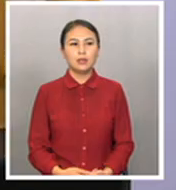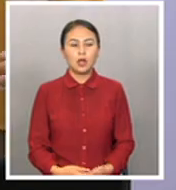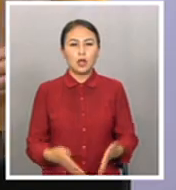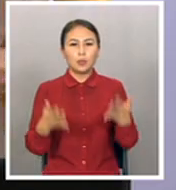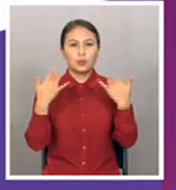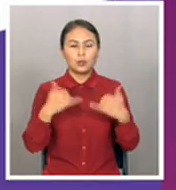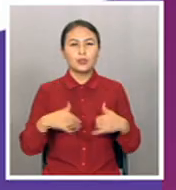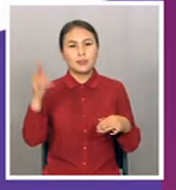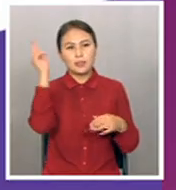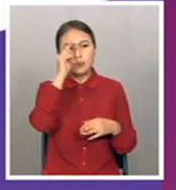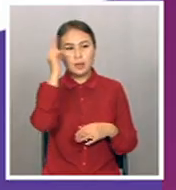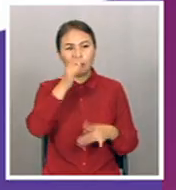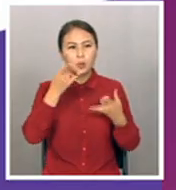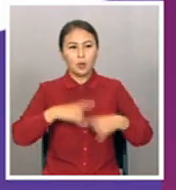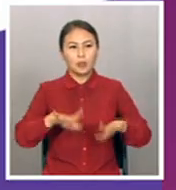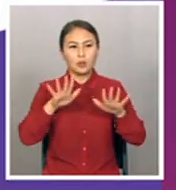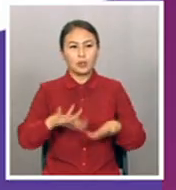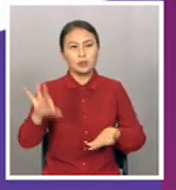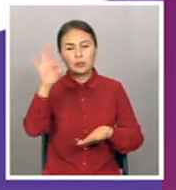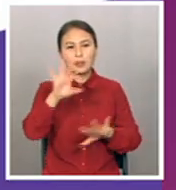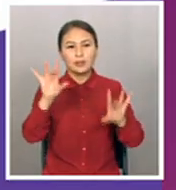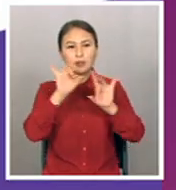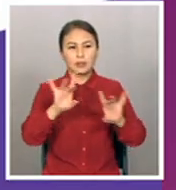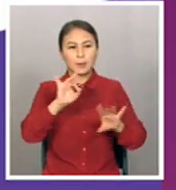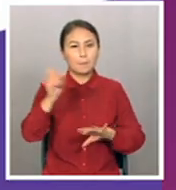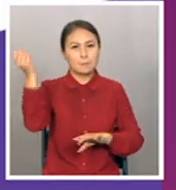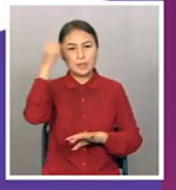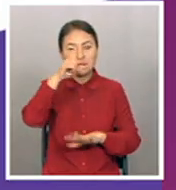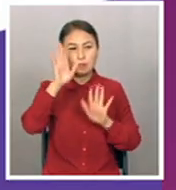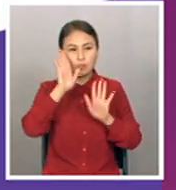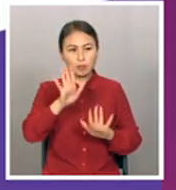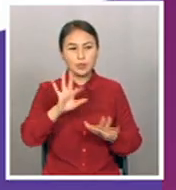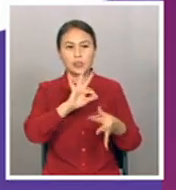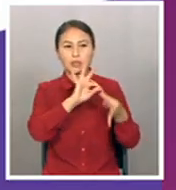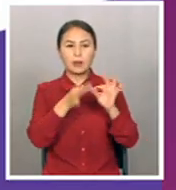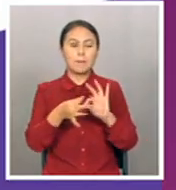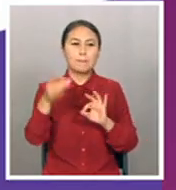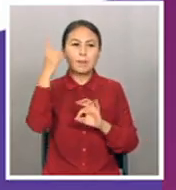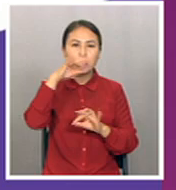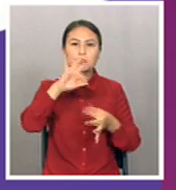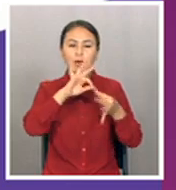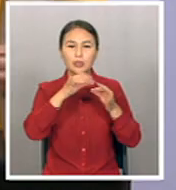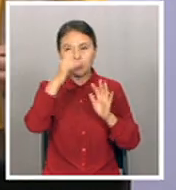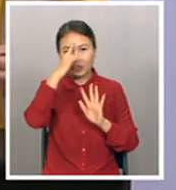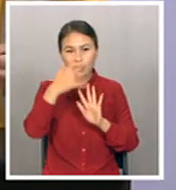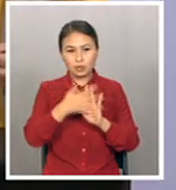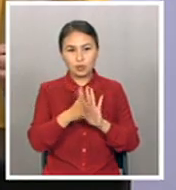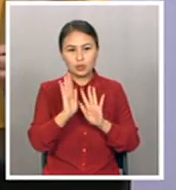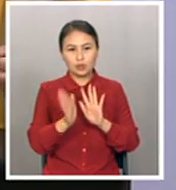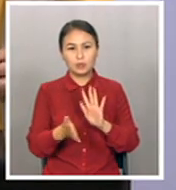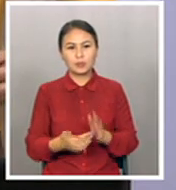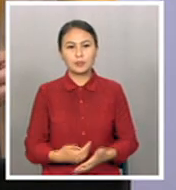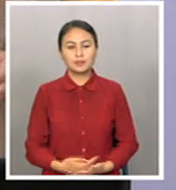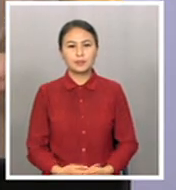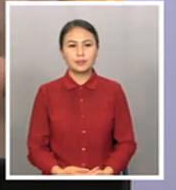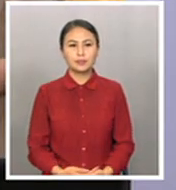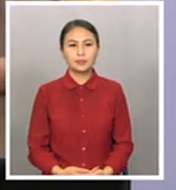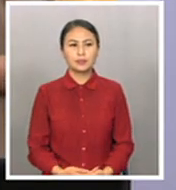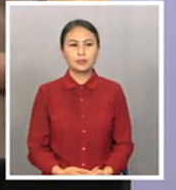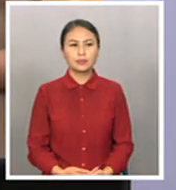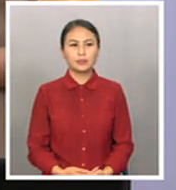Бүгінгі сабақта туған өлке туралы аңыз ертегілерді білесіздер, және аңыз ертегілердің мән-мағынасын түсінетін боласыздар.